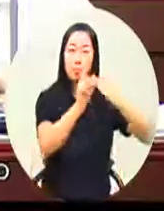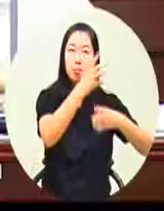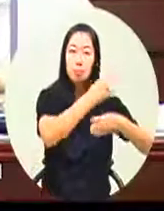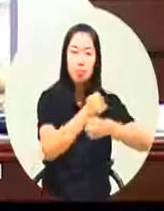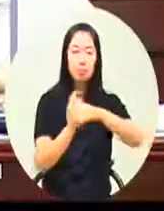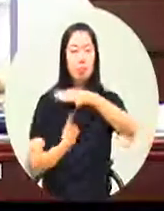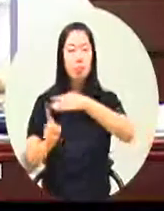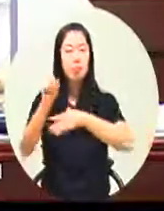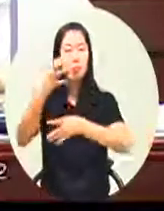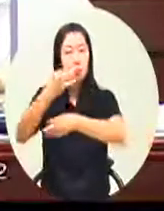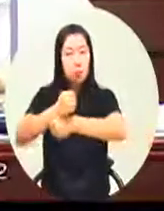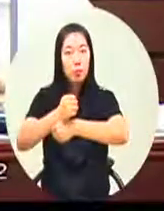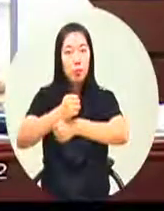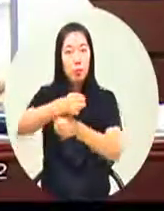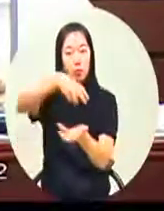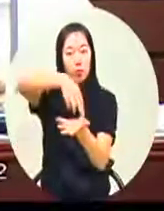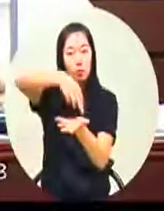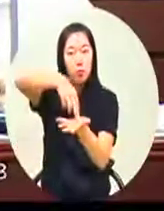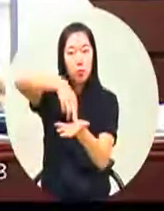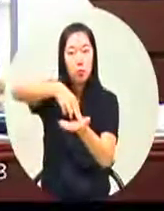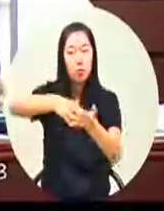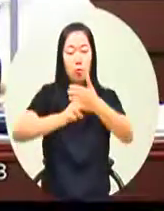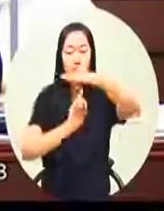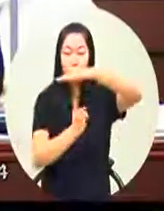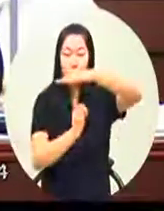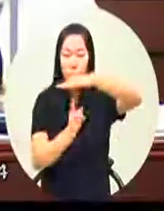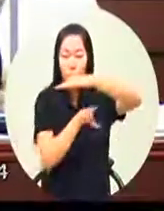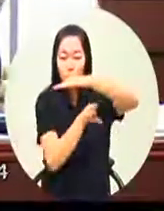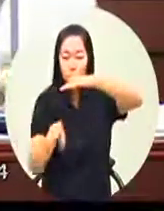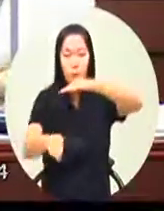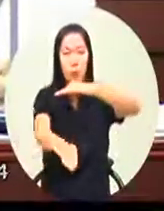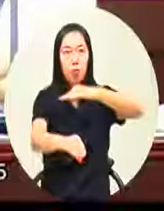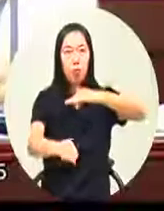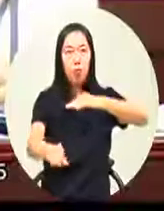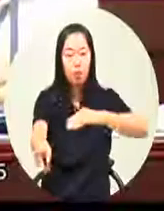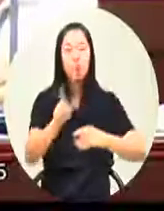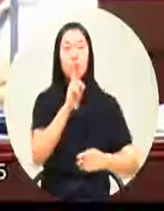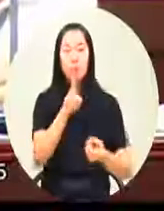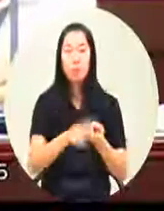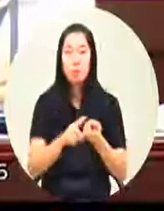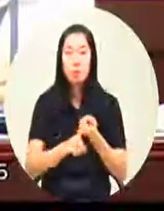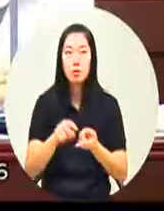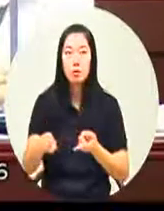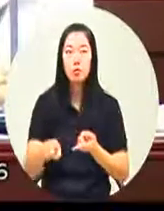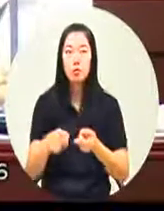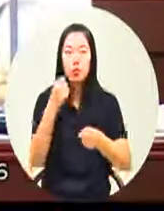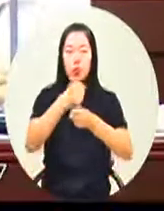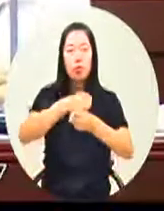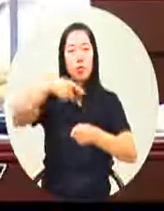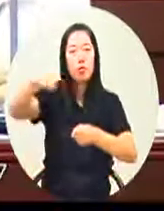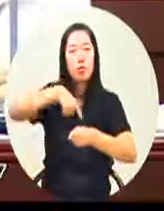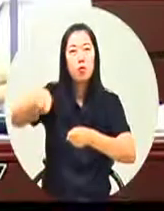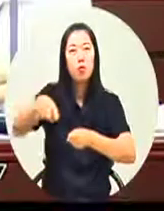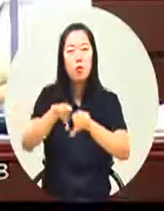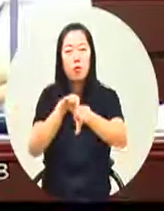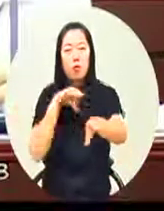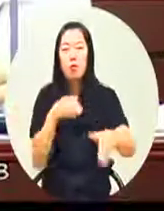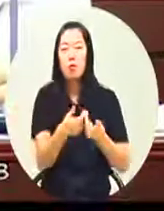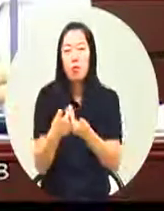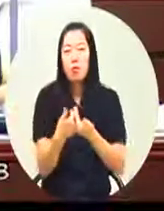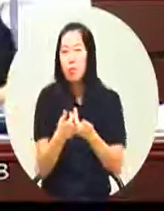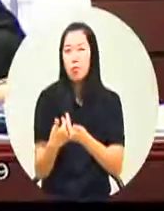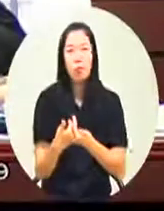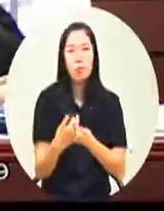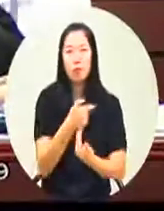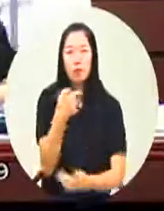十号顶金交流道系统交流道那个地方其实确实是在上下班的时间非常的拥塞，特别